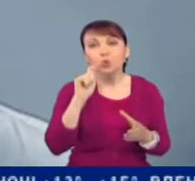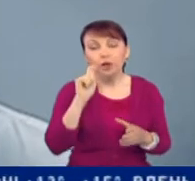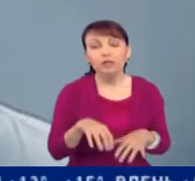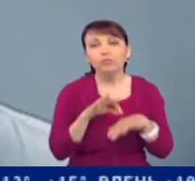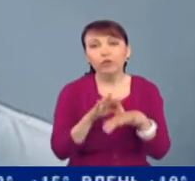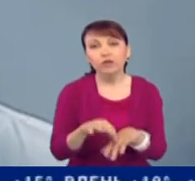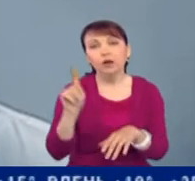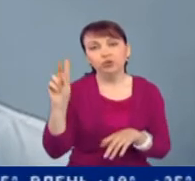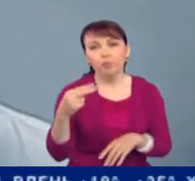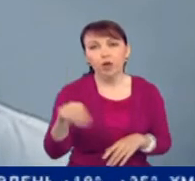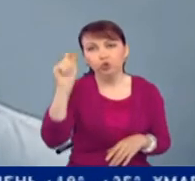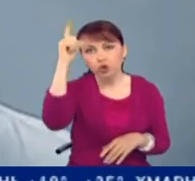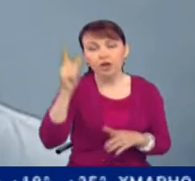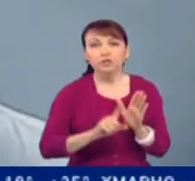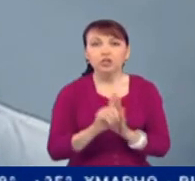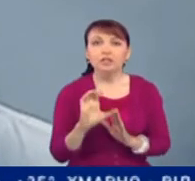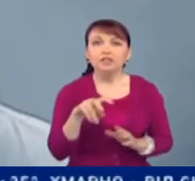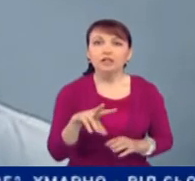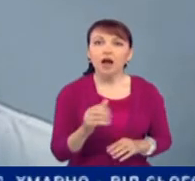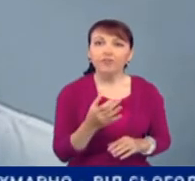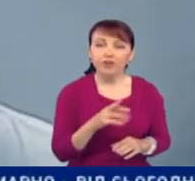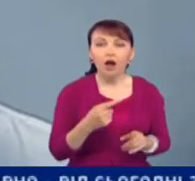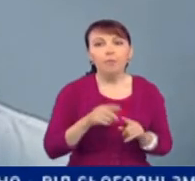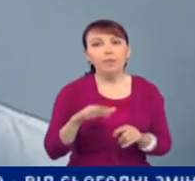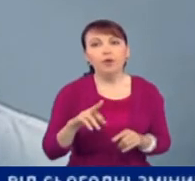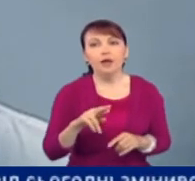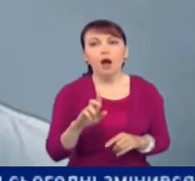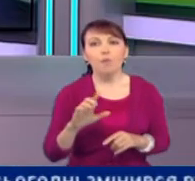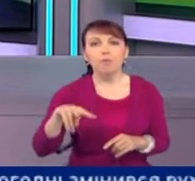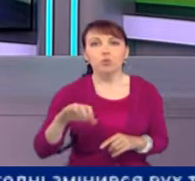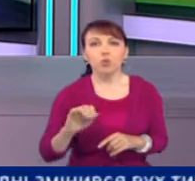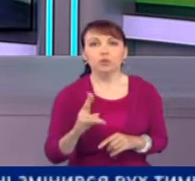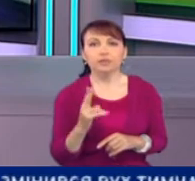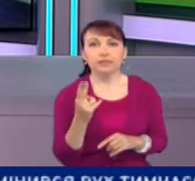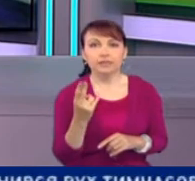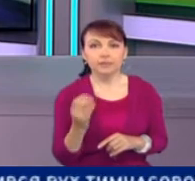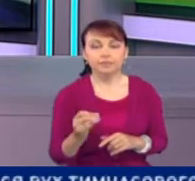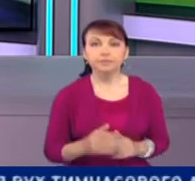чемпіонаті Чехії. Спочатку в Славії, потім сезон в Яблонці.